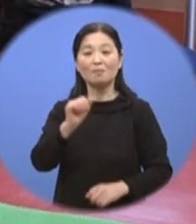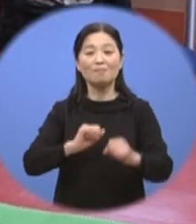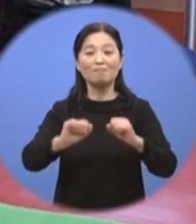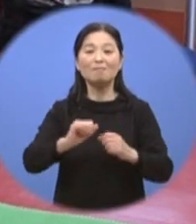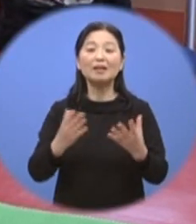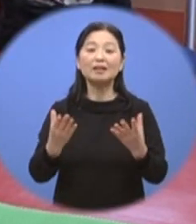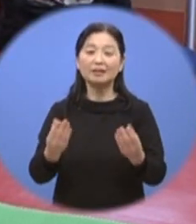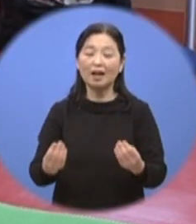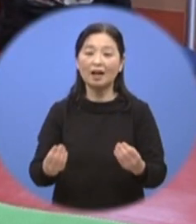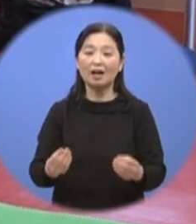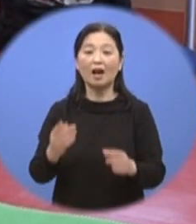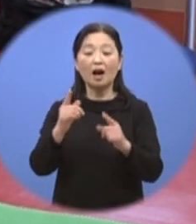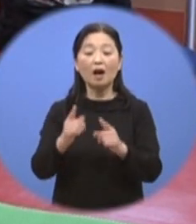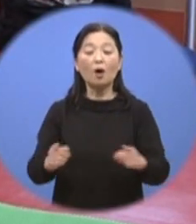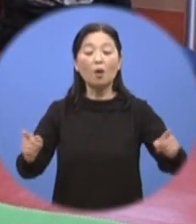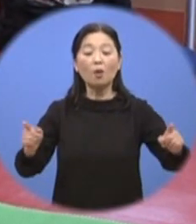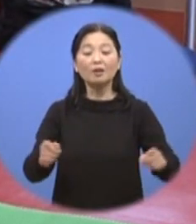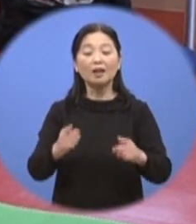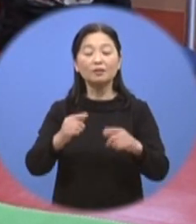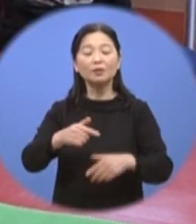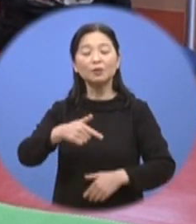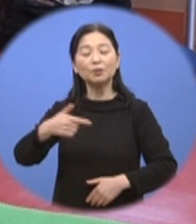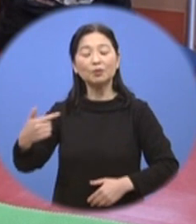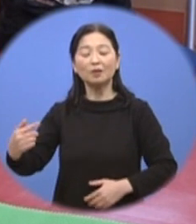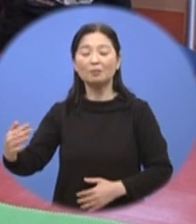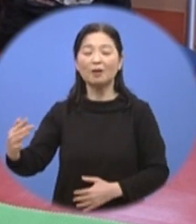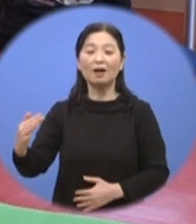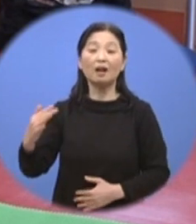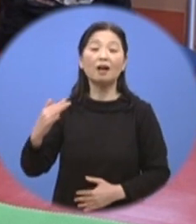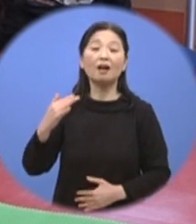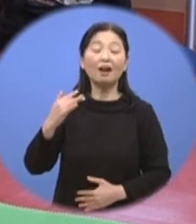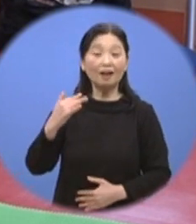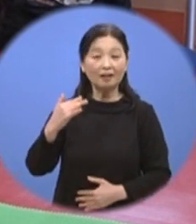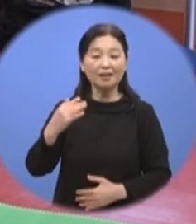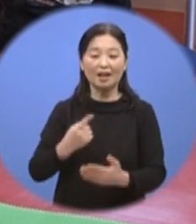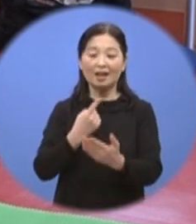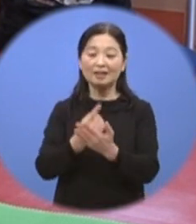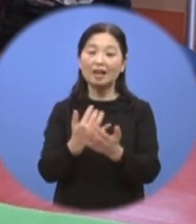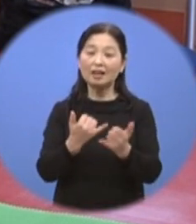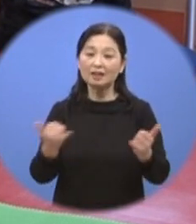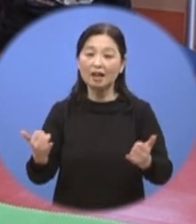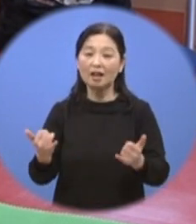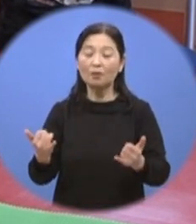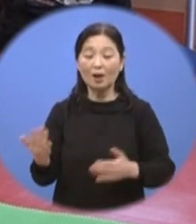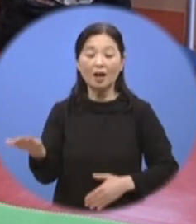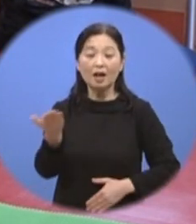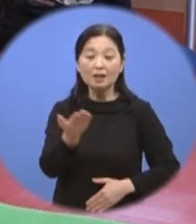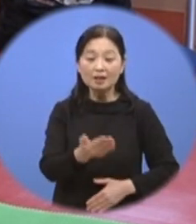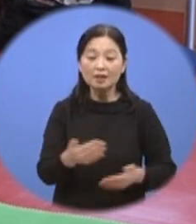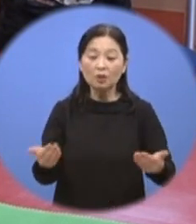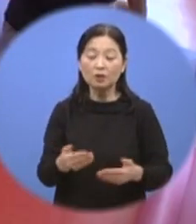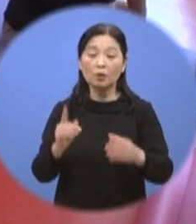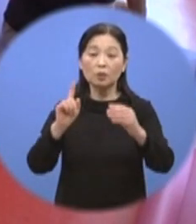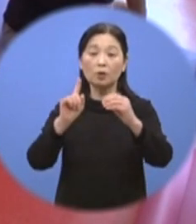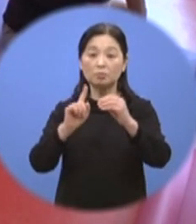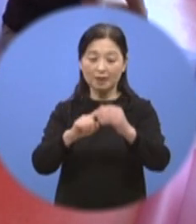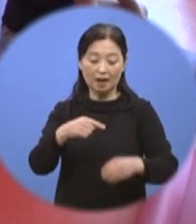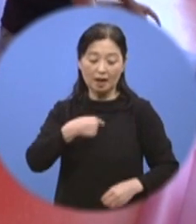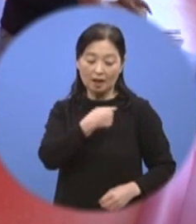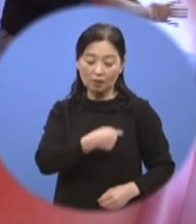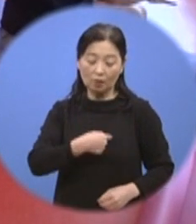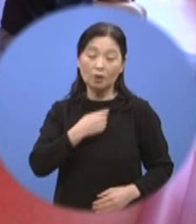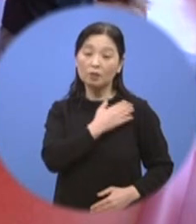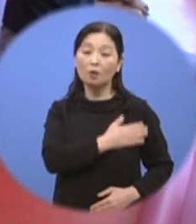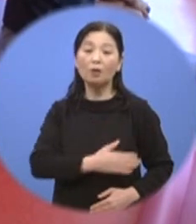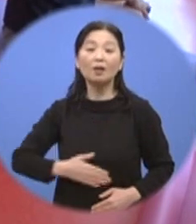ゆったりとした音楽が流れる中、参加した人たちは次の仕事に向けて心と体をリフレッシュ